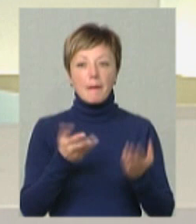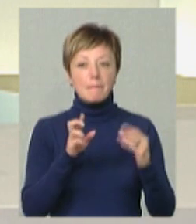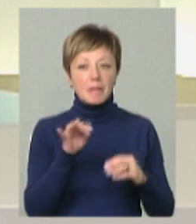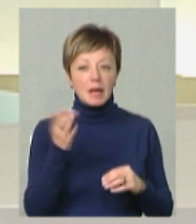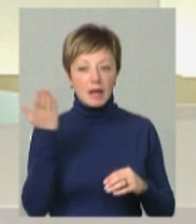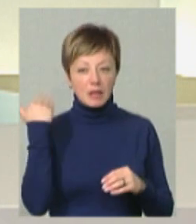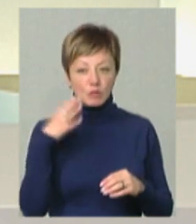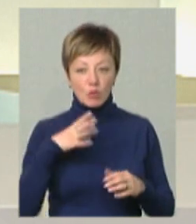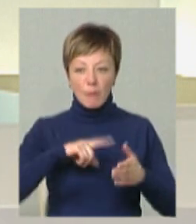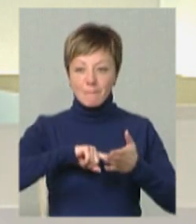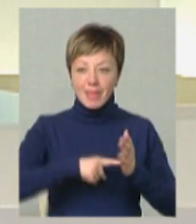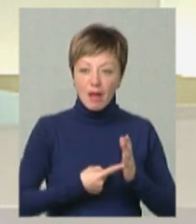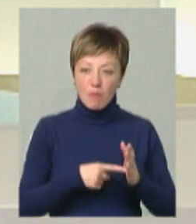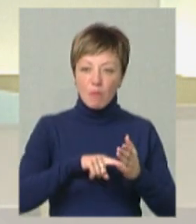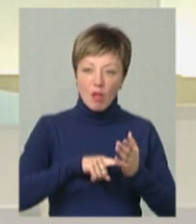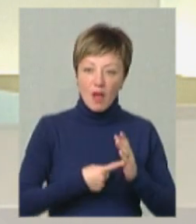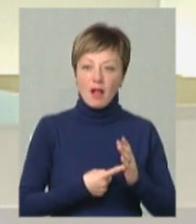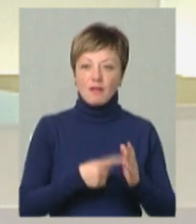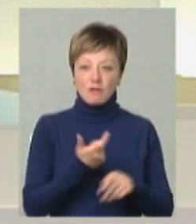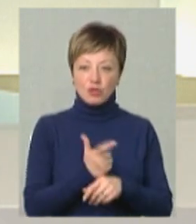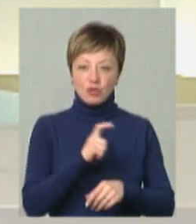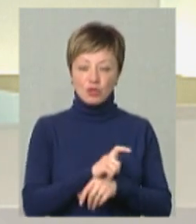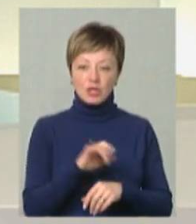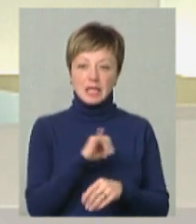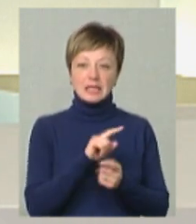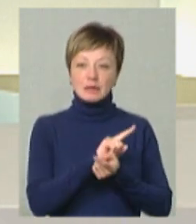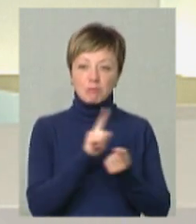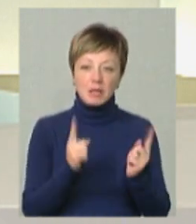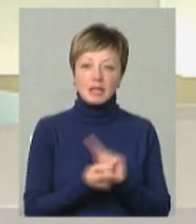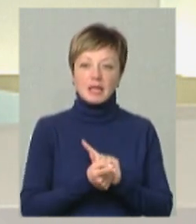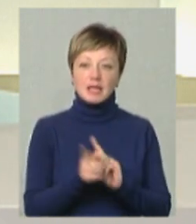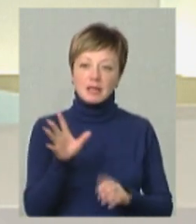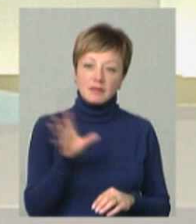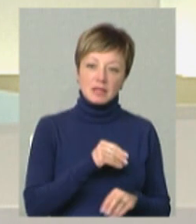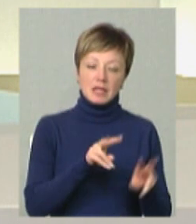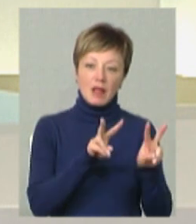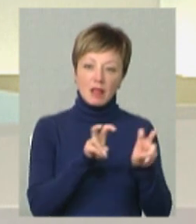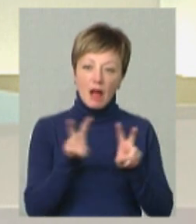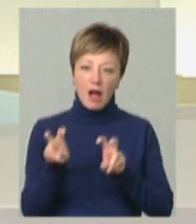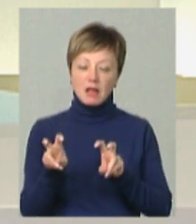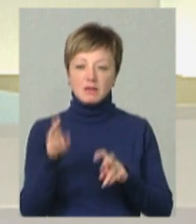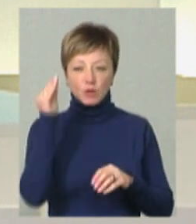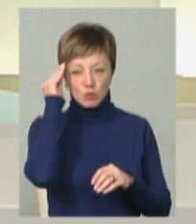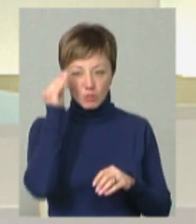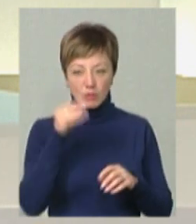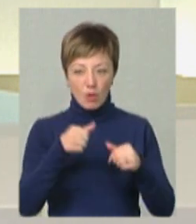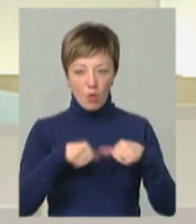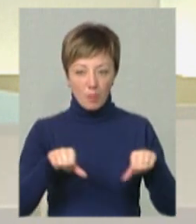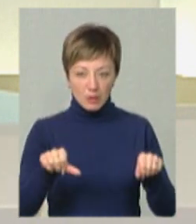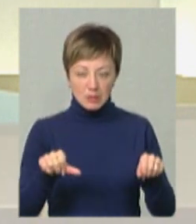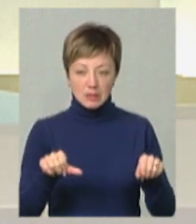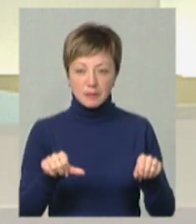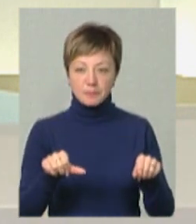були наполегливіші і змінили всі назви, які, на думку топонімічної